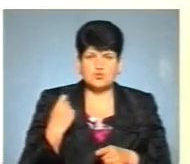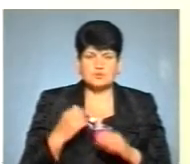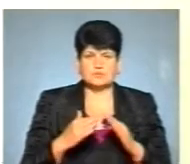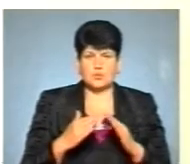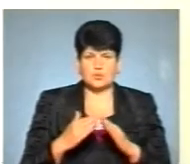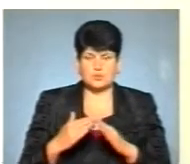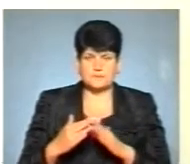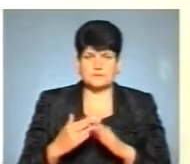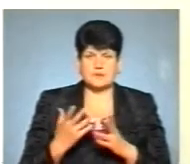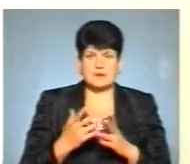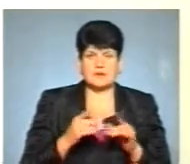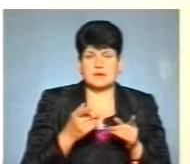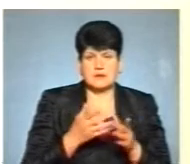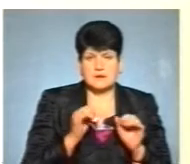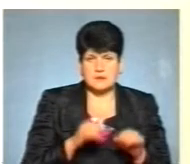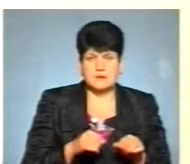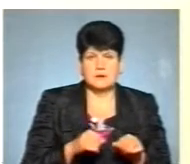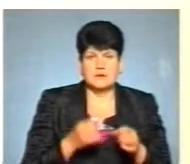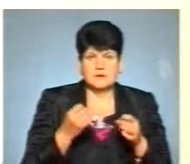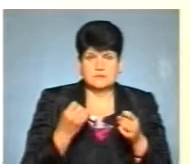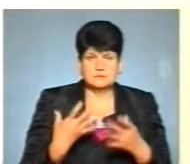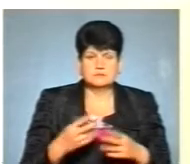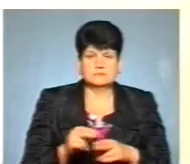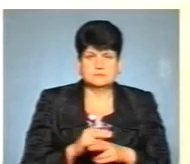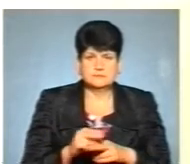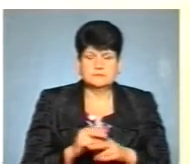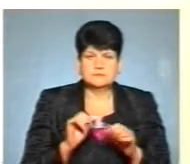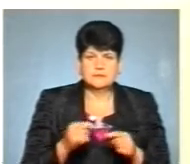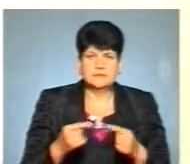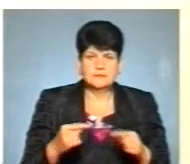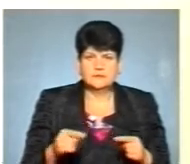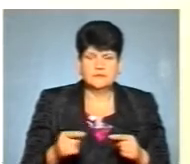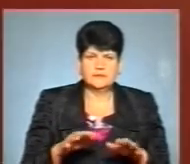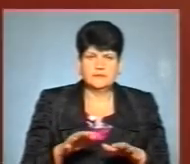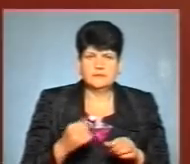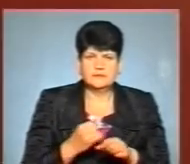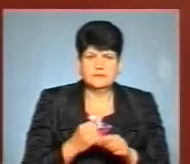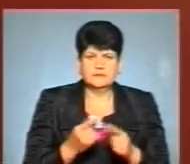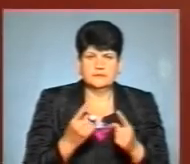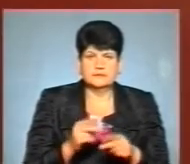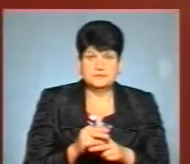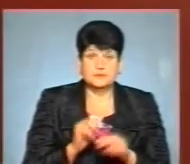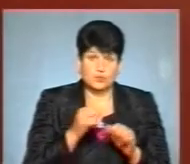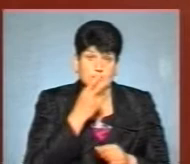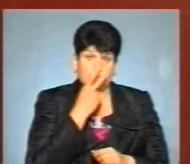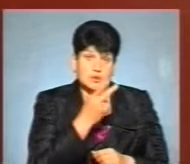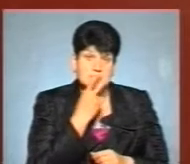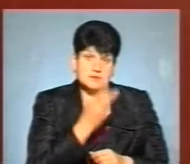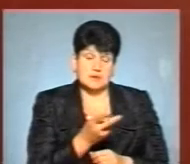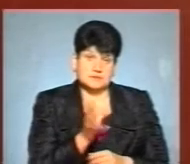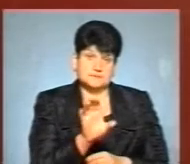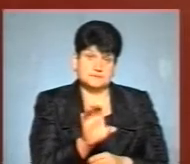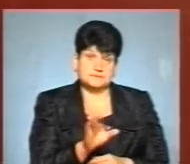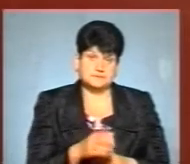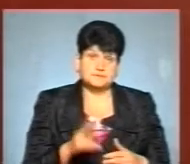но, які підлягають поточному ремонту. Ну, може, в якихось місцях і треба капітальний ремонт робити. Власне, ми можемо показати нашим глядачам ці сюжети з